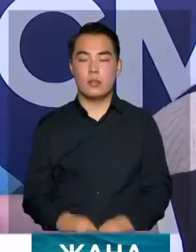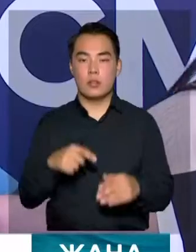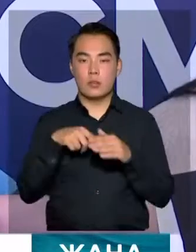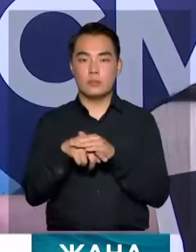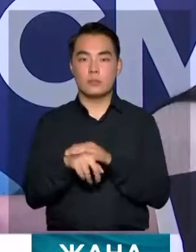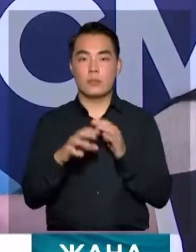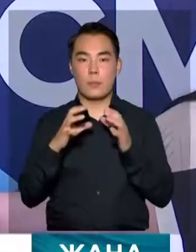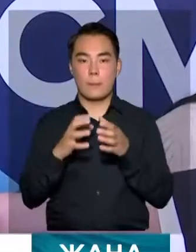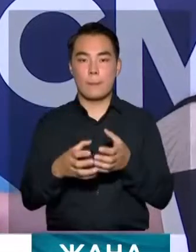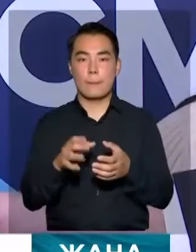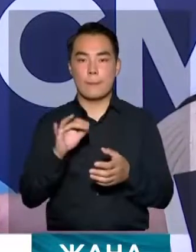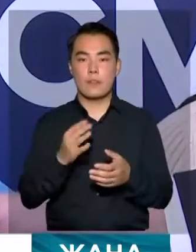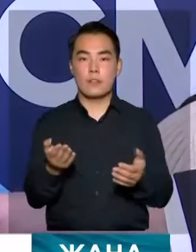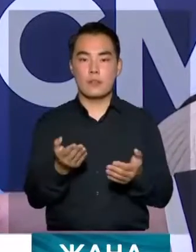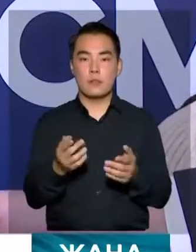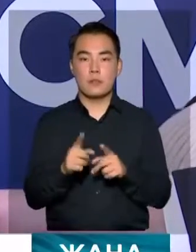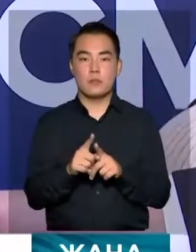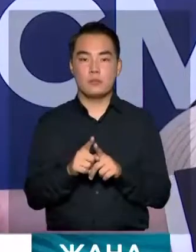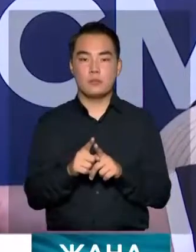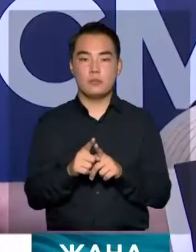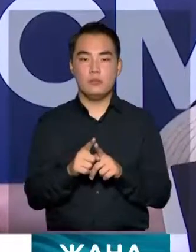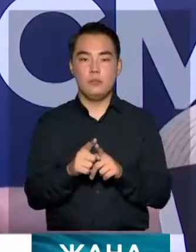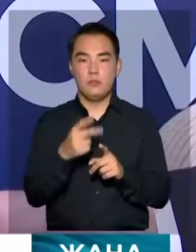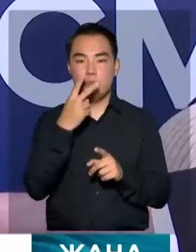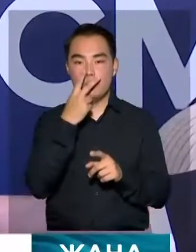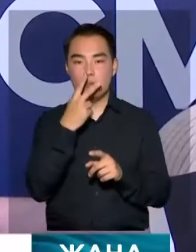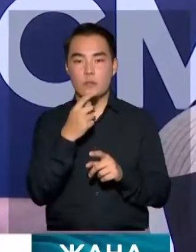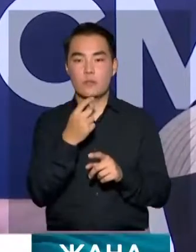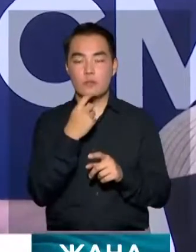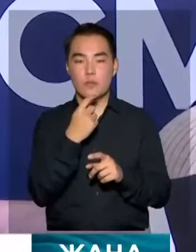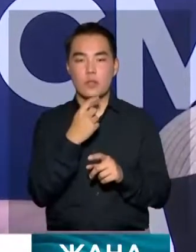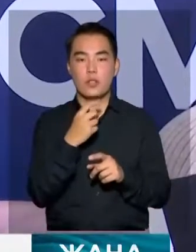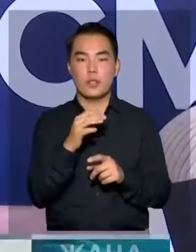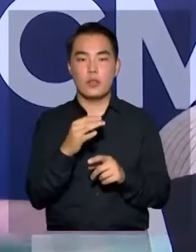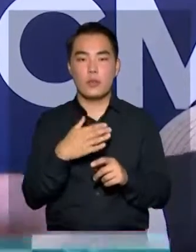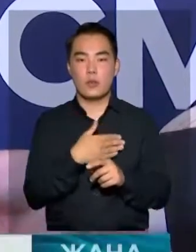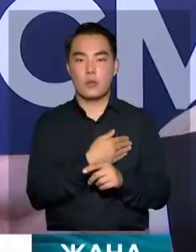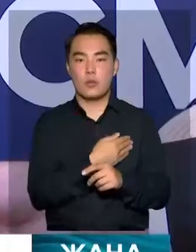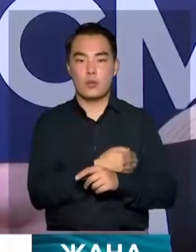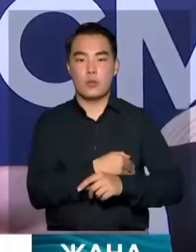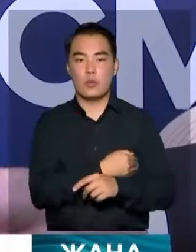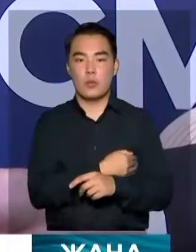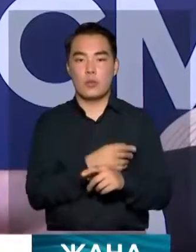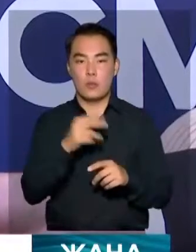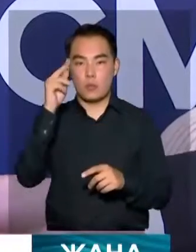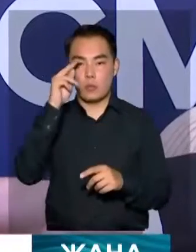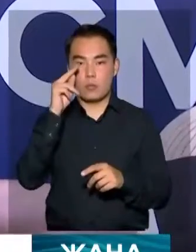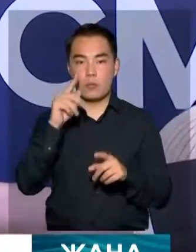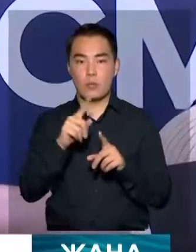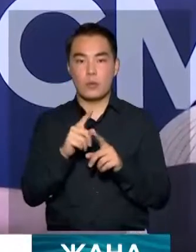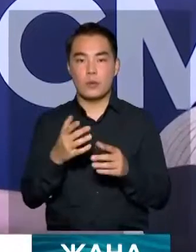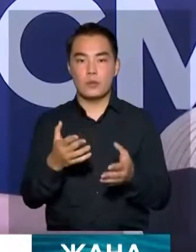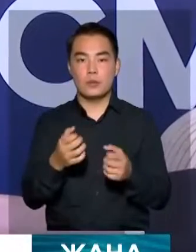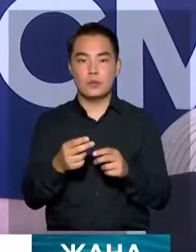басылымдар, өңірлік медианың өкілдерінде оқытуды жоспарлап отырмыз. Сонымен қатар оқығысы келген кез келген азаматты ол жерге тартуға